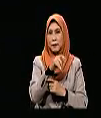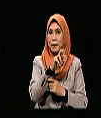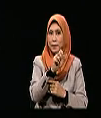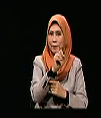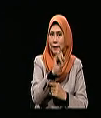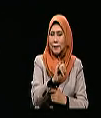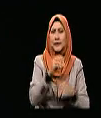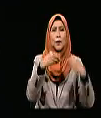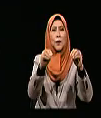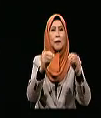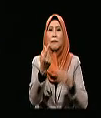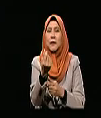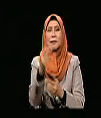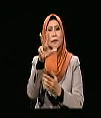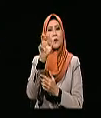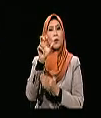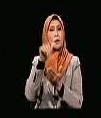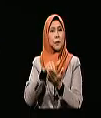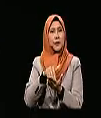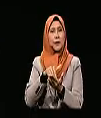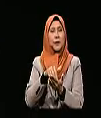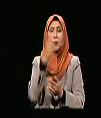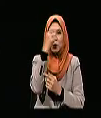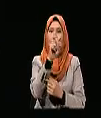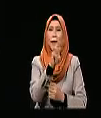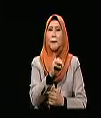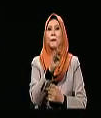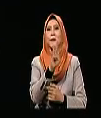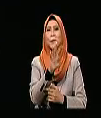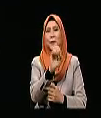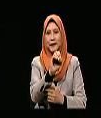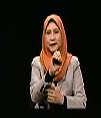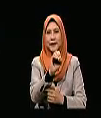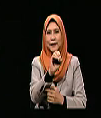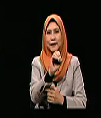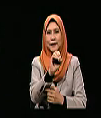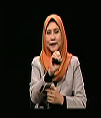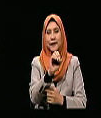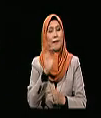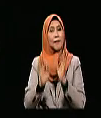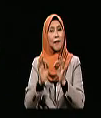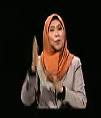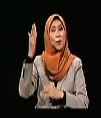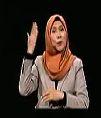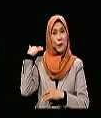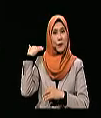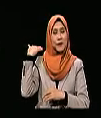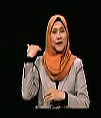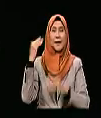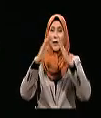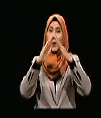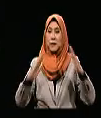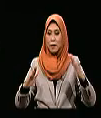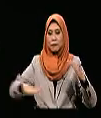Harga jualannya ialah RM300,000. Dan ini untuk M40. Ini kalau dulu ini